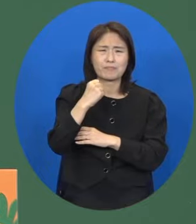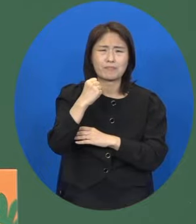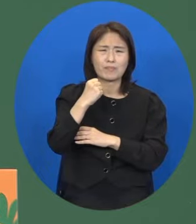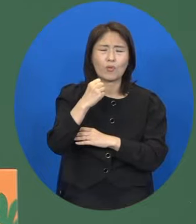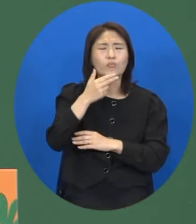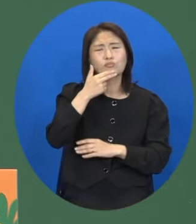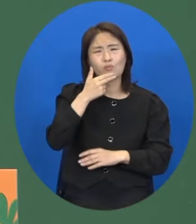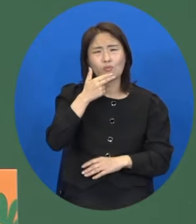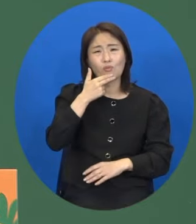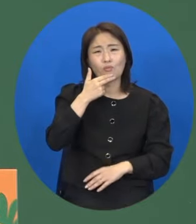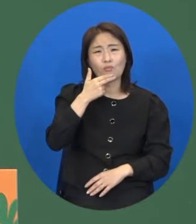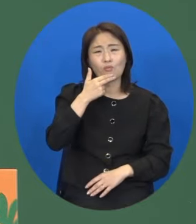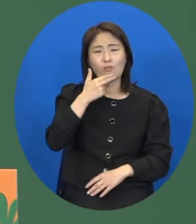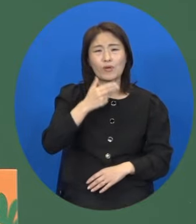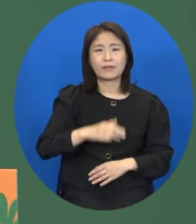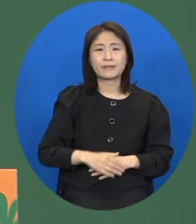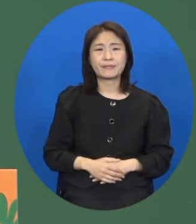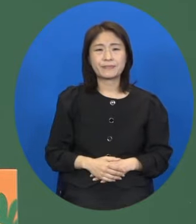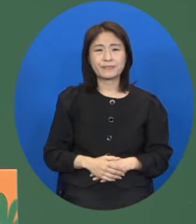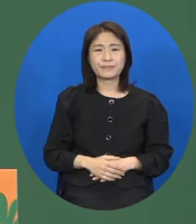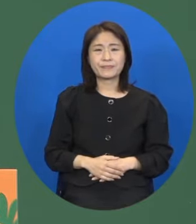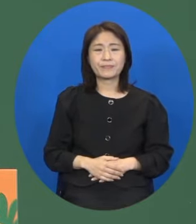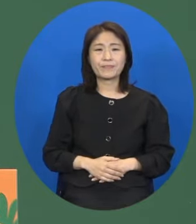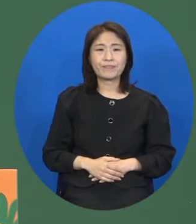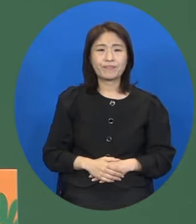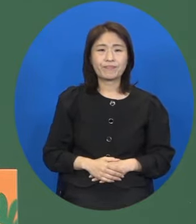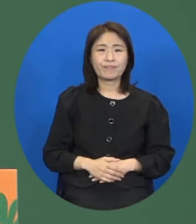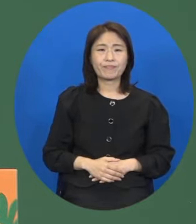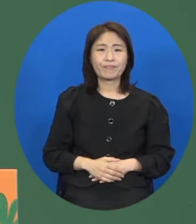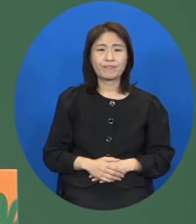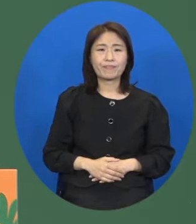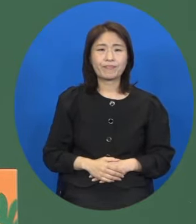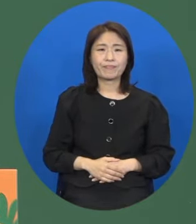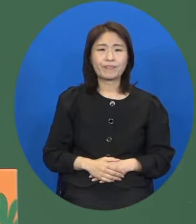때문에 그렇다는 진단을 받고